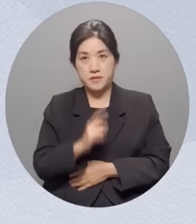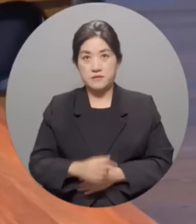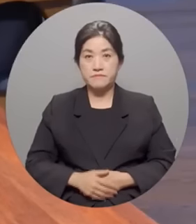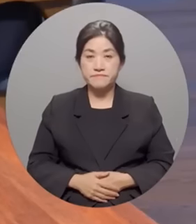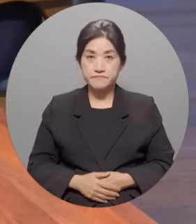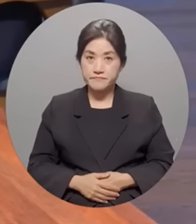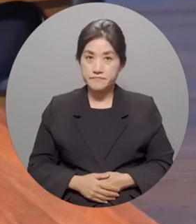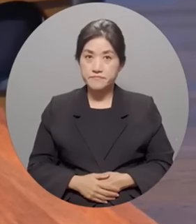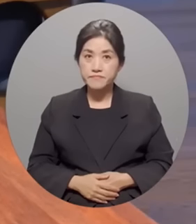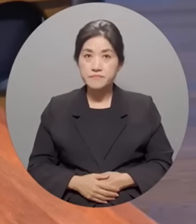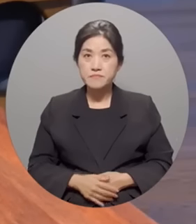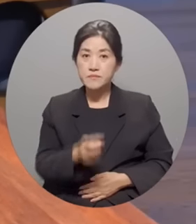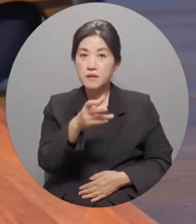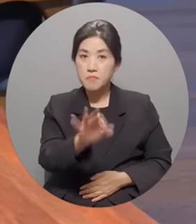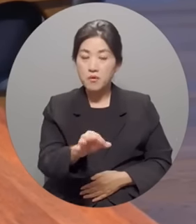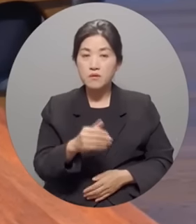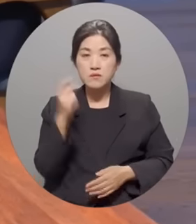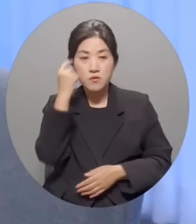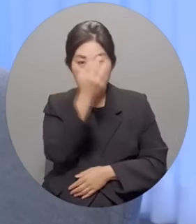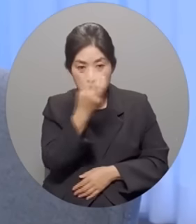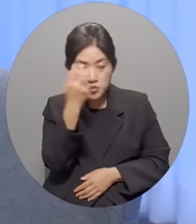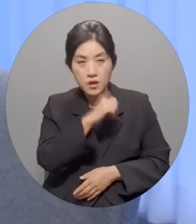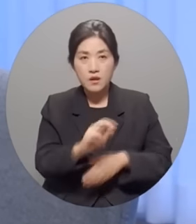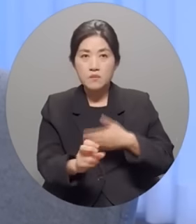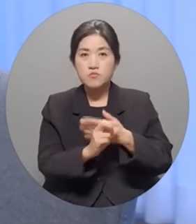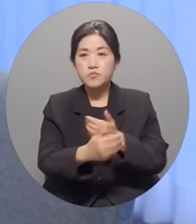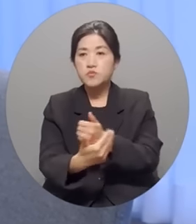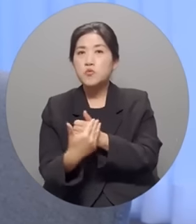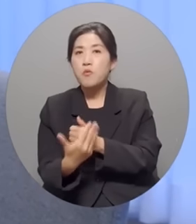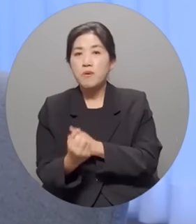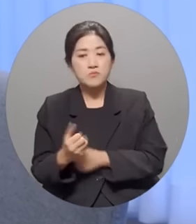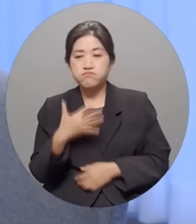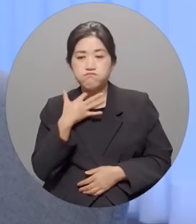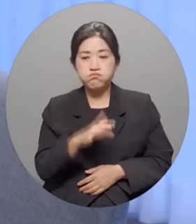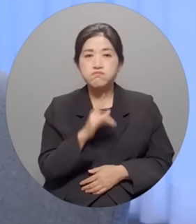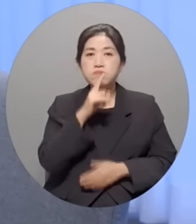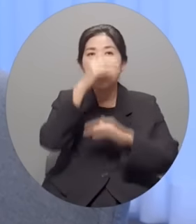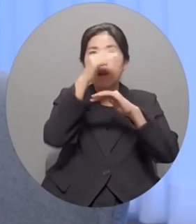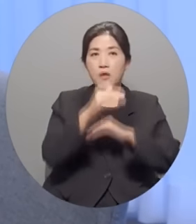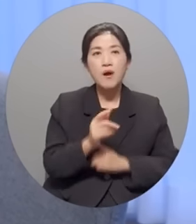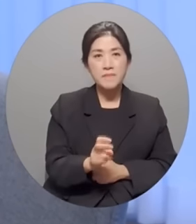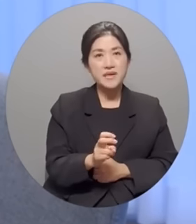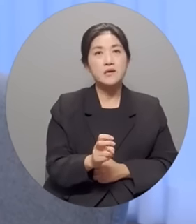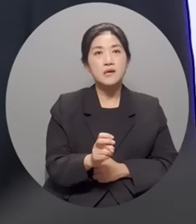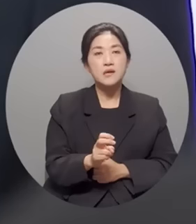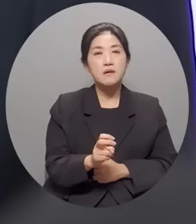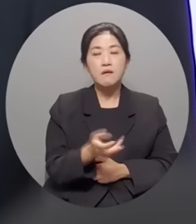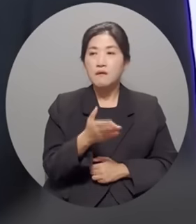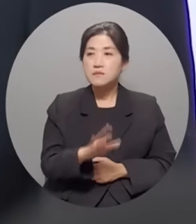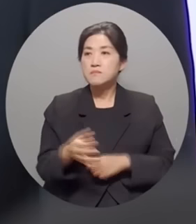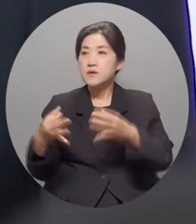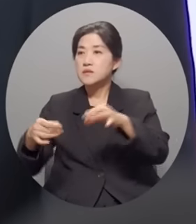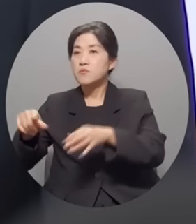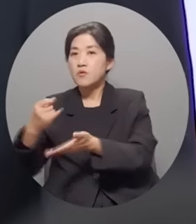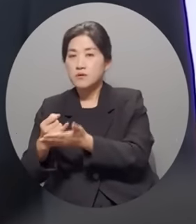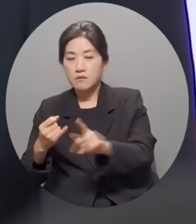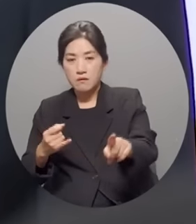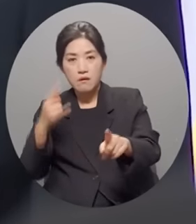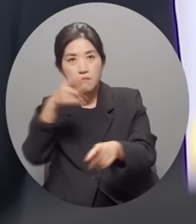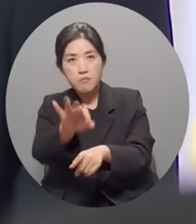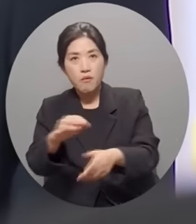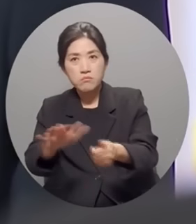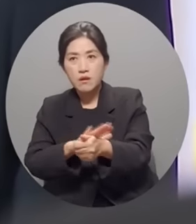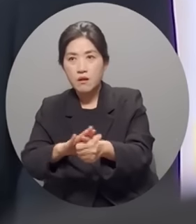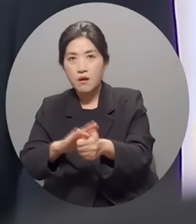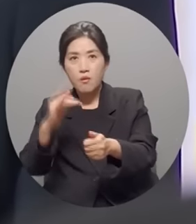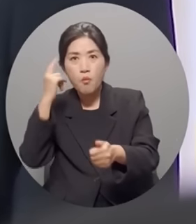전해줬습니다 명에게 여론조사 등 위법한 도움을 받은 바 없다는 취지인 걸로 보이지만 김건희 여사가 명를 달래려고 한